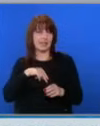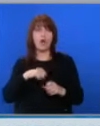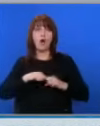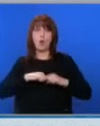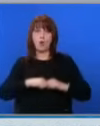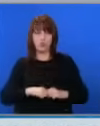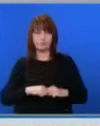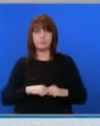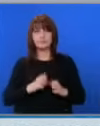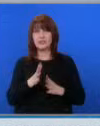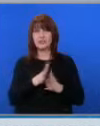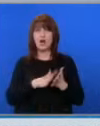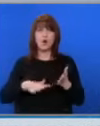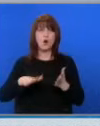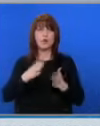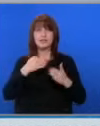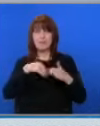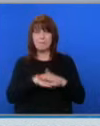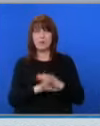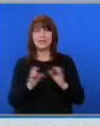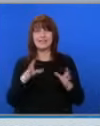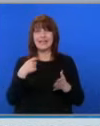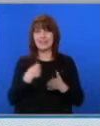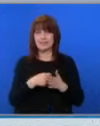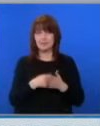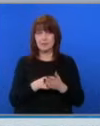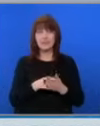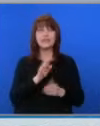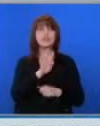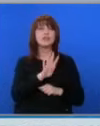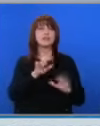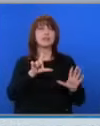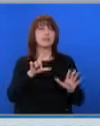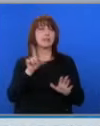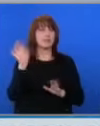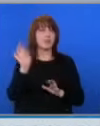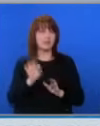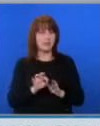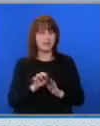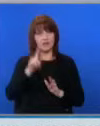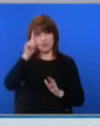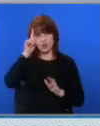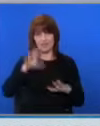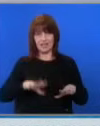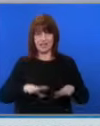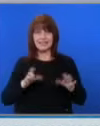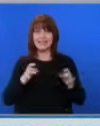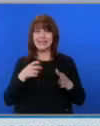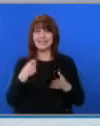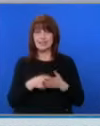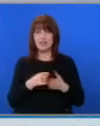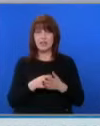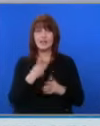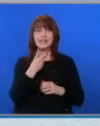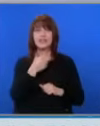обществения делът на хората, които вземат подсредната заплата, е по-малък, той е около 47%. В София град средната заплата